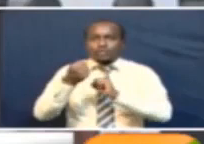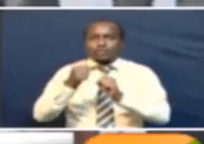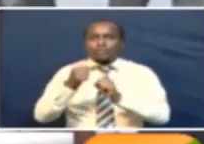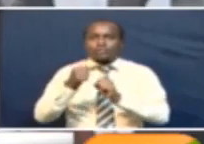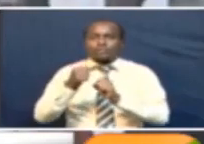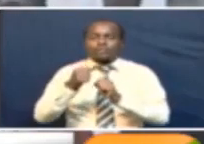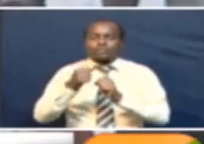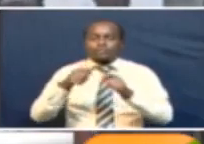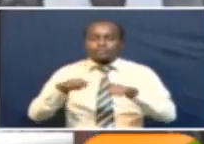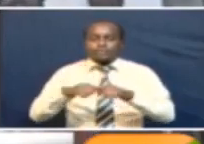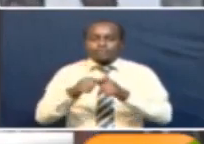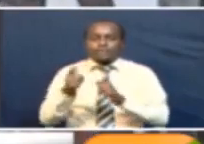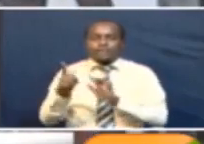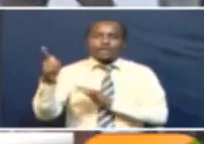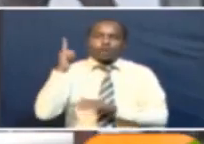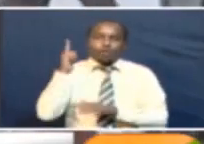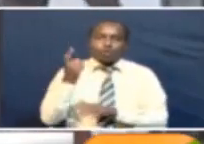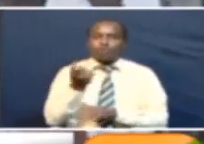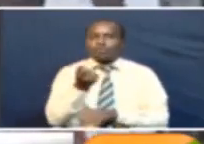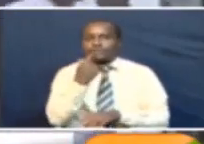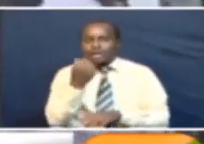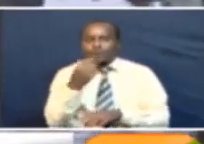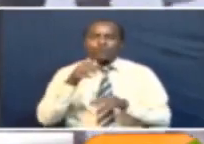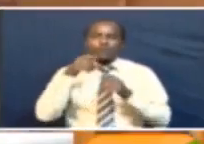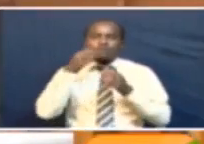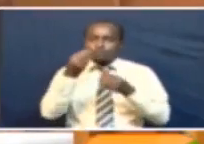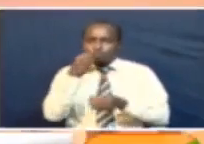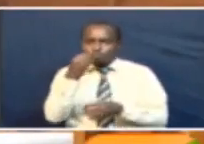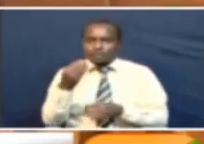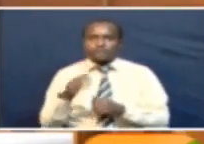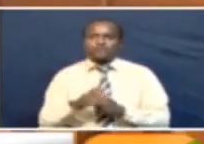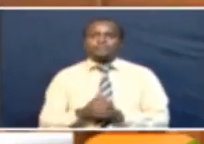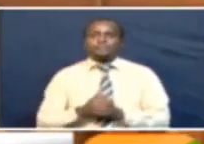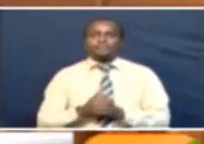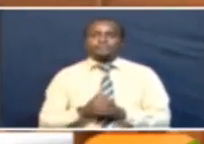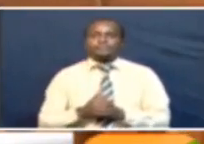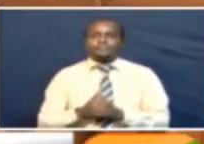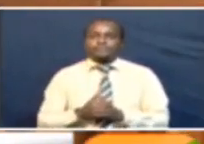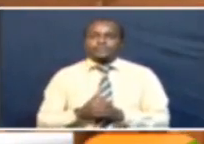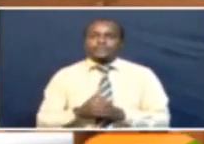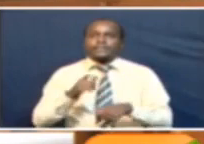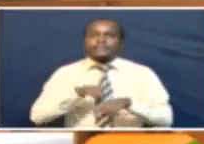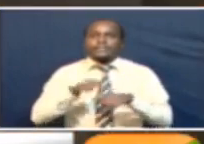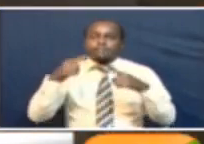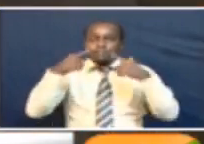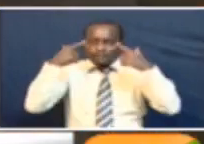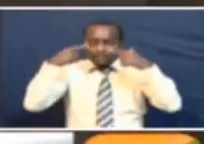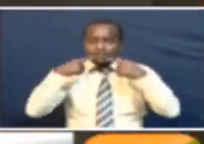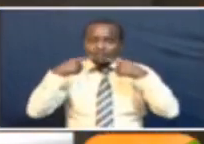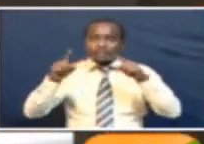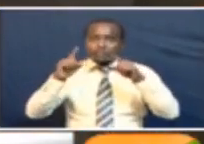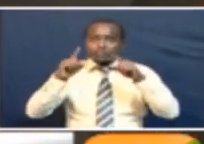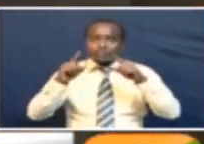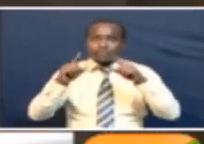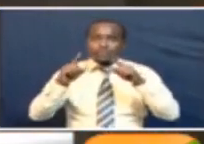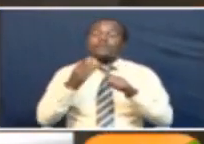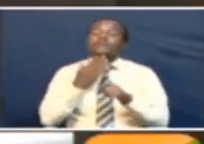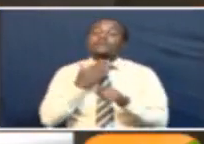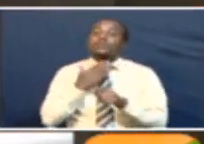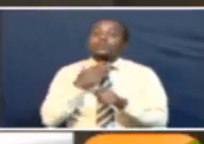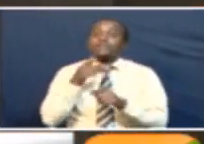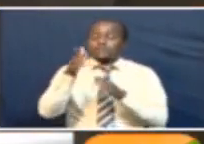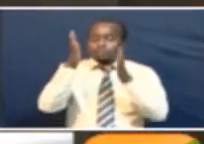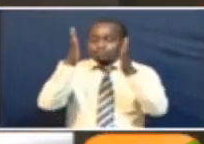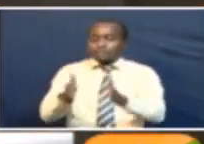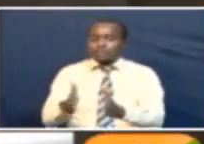chakula, dawa na kemikali kama inavyoratibiwa kwenye katiba ya Kenya. Wakati akisoma hukumu hiyo, hakimu Mararo amemtaka mshukiwa atumikie